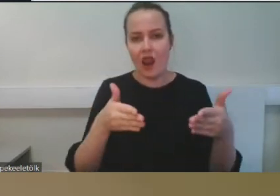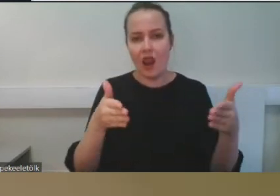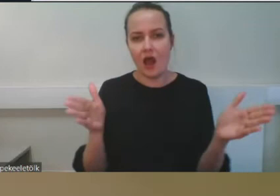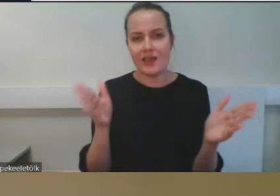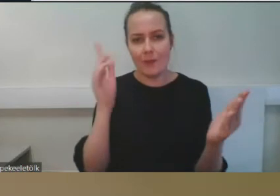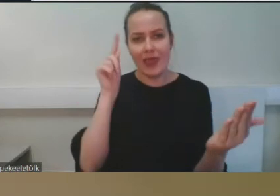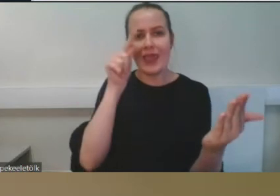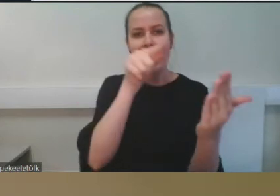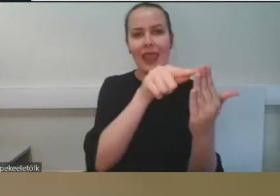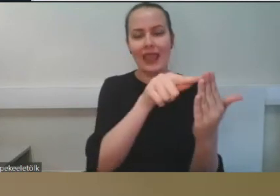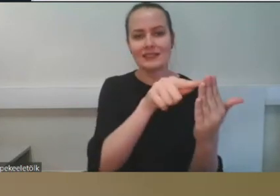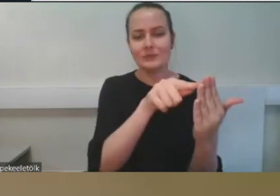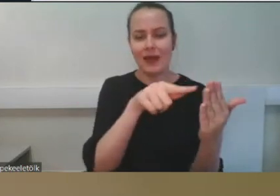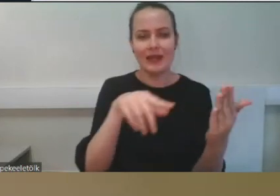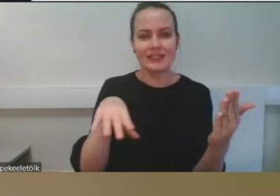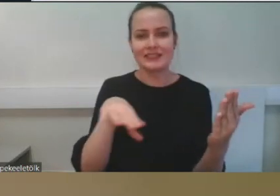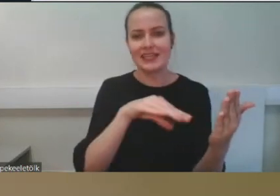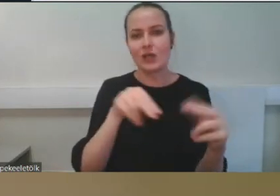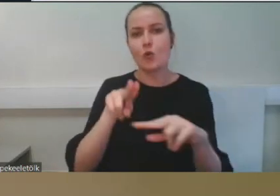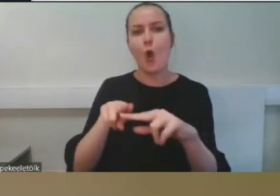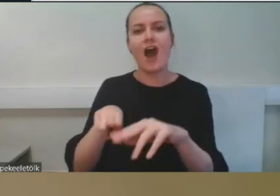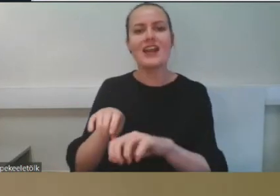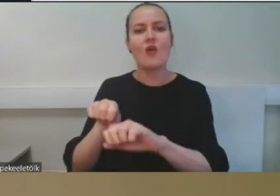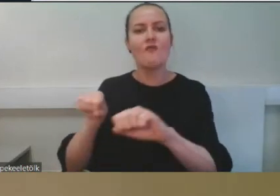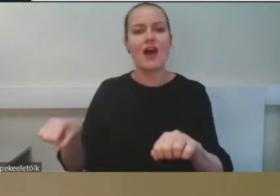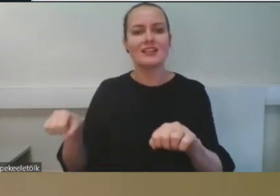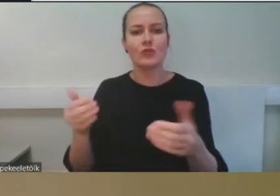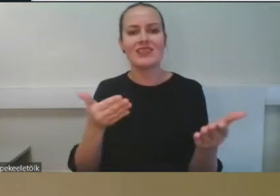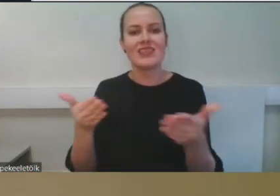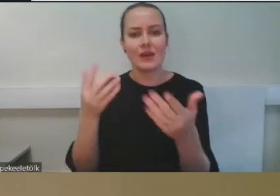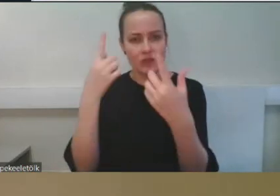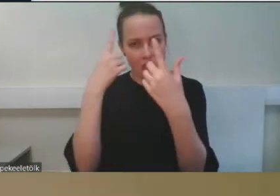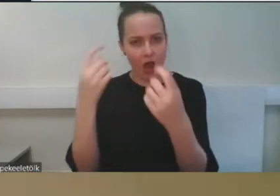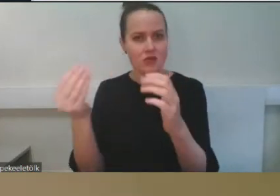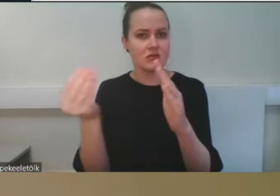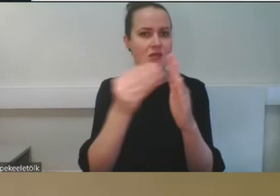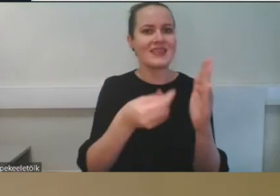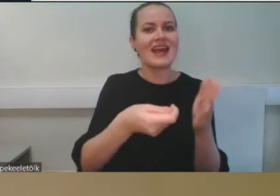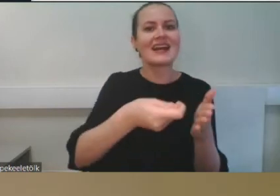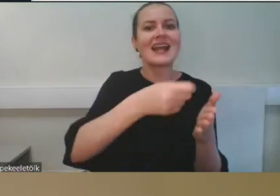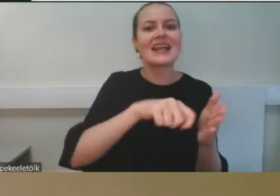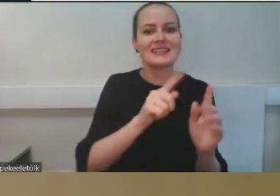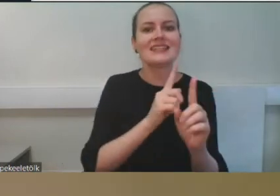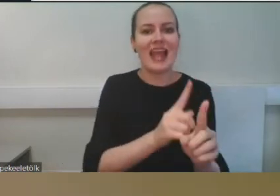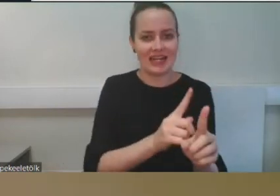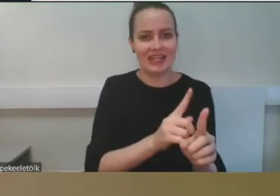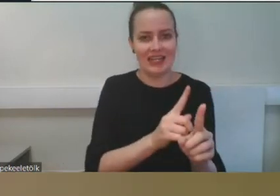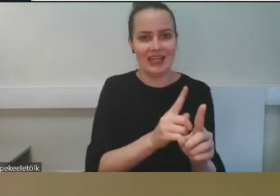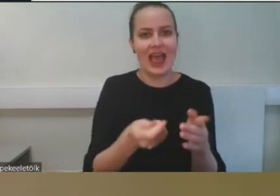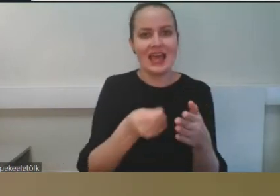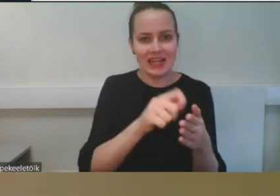seda nii, et liidetakse kokku kogu leibkonna sissetulekud kõikide liikmete peale.